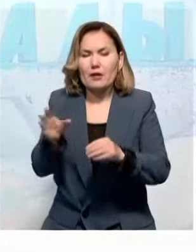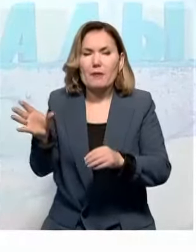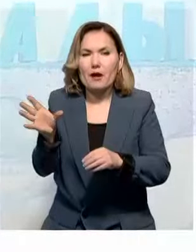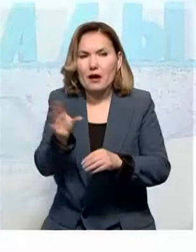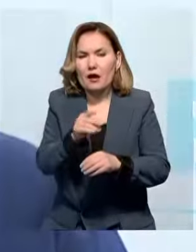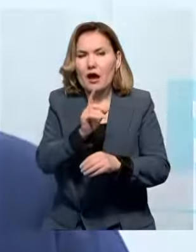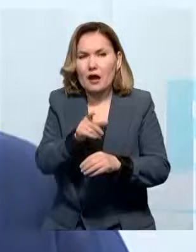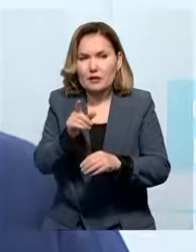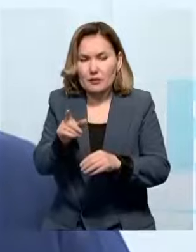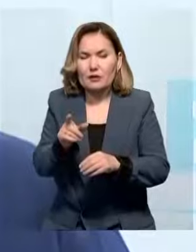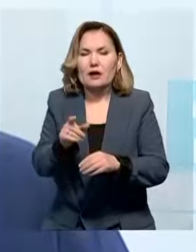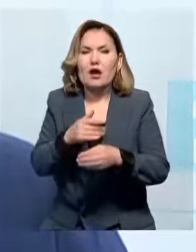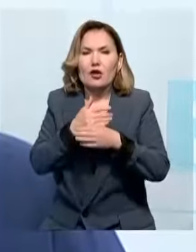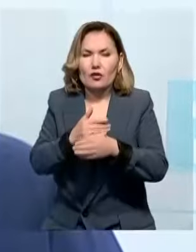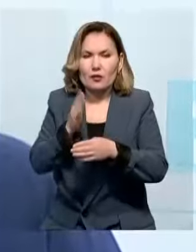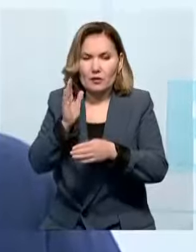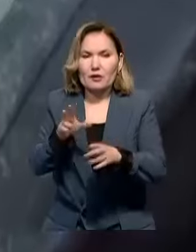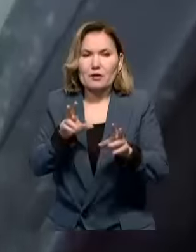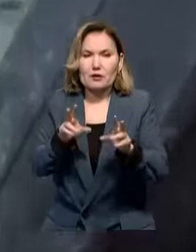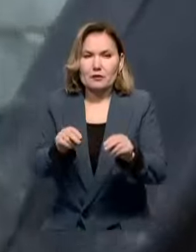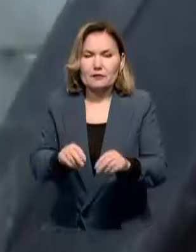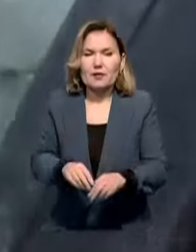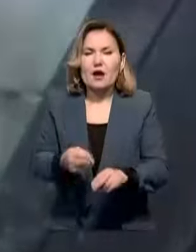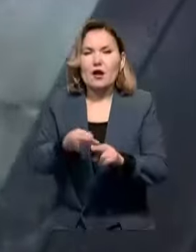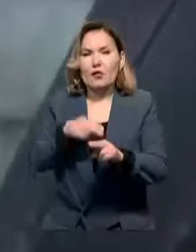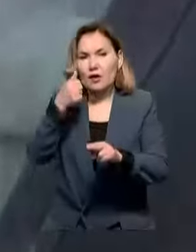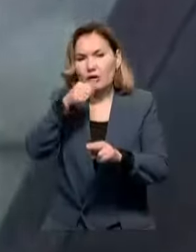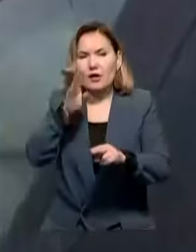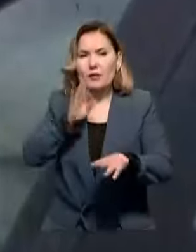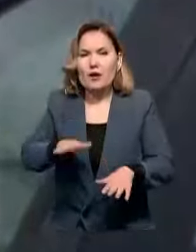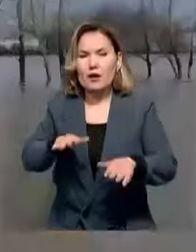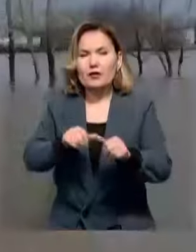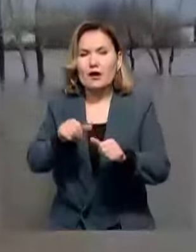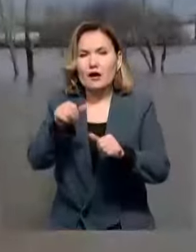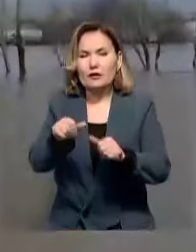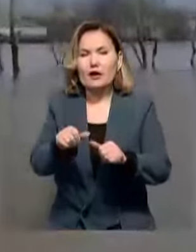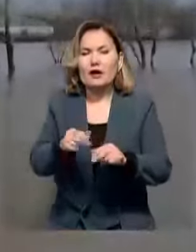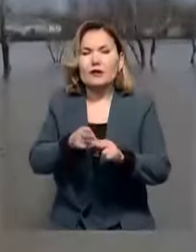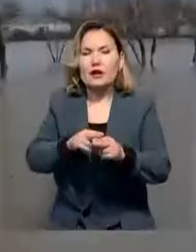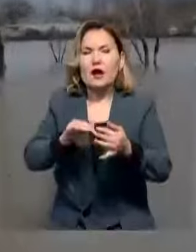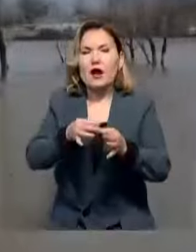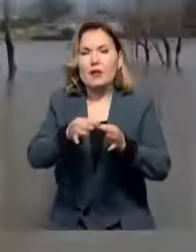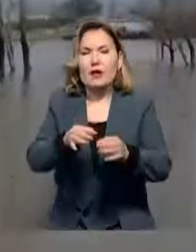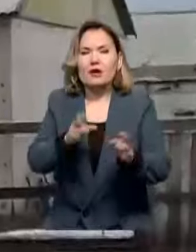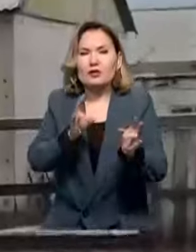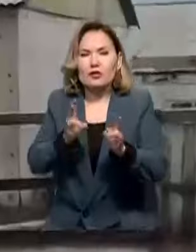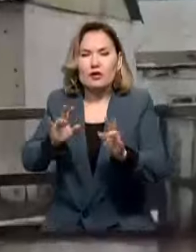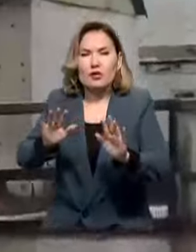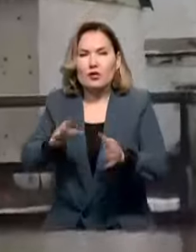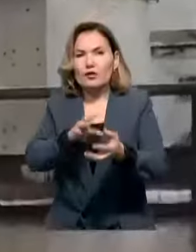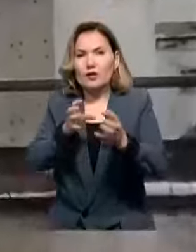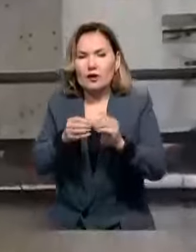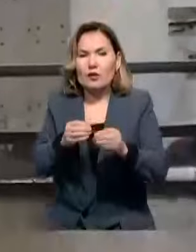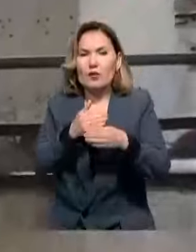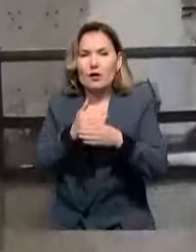өзінің сол проблемасымен қалмайды. Барлығы да көмек жасалынады. Биылғы тасқында әсіресе Қызыл Жұлдыз ауылының тұрғындары қатты зардап шекті.